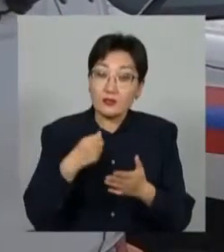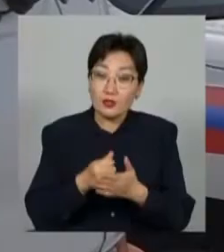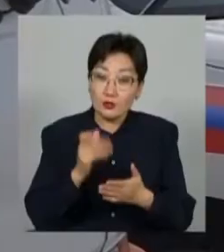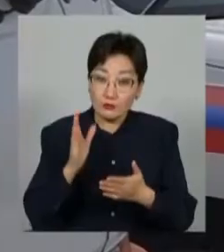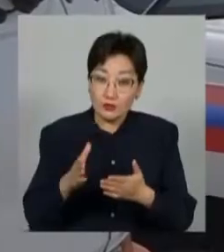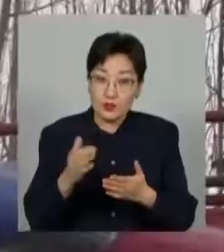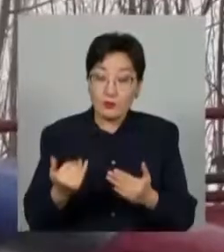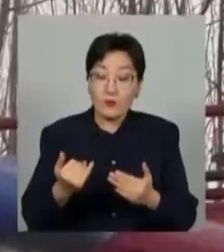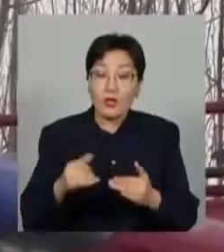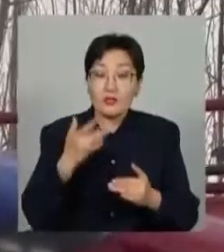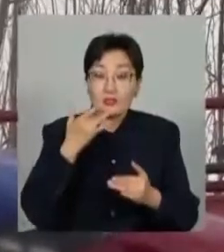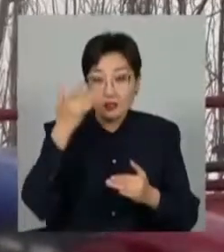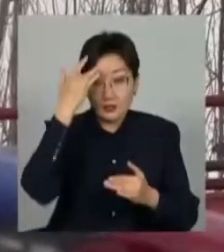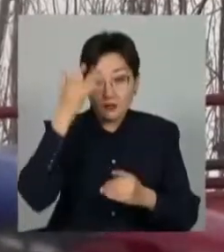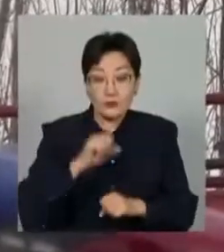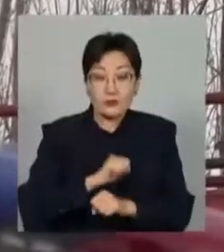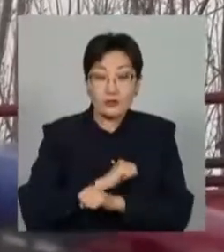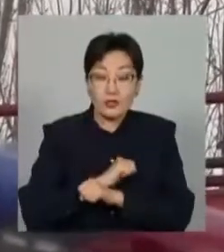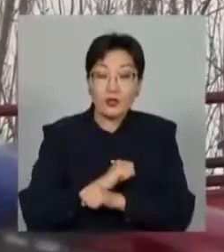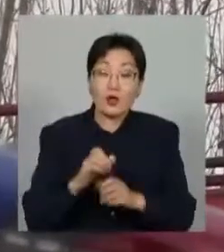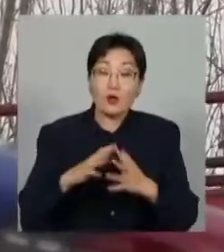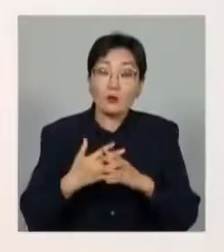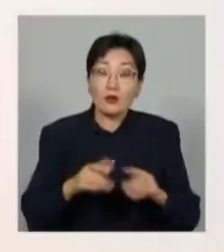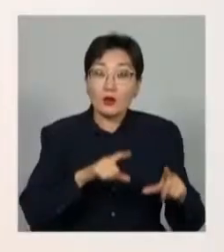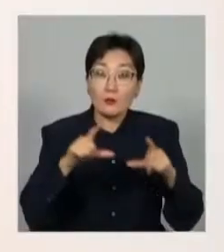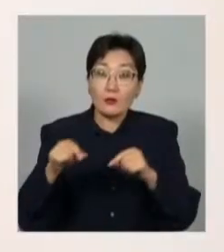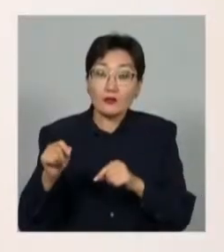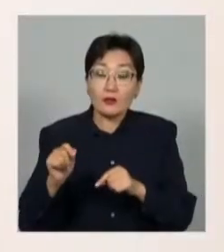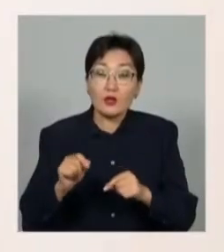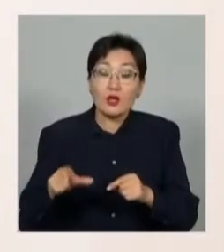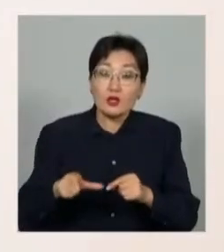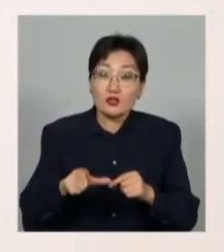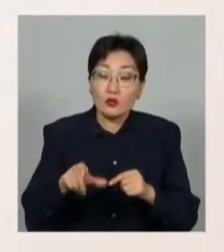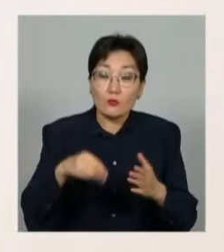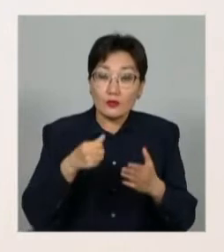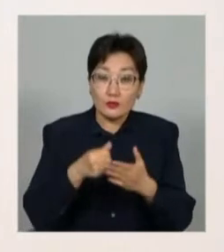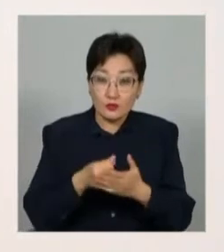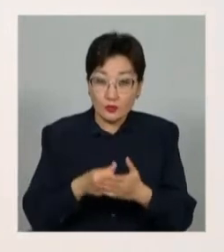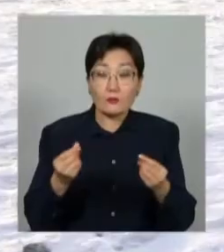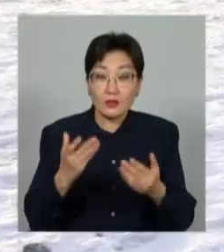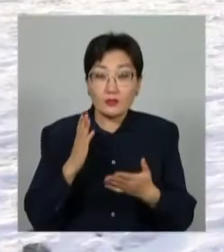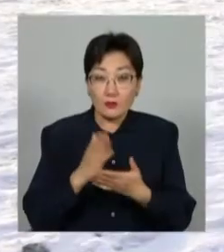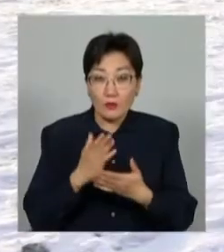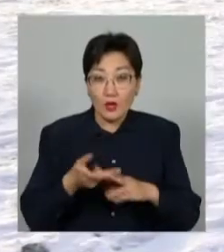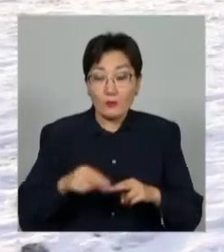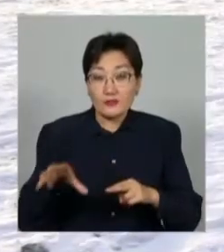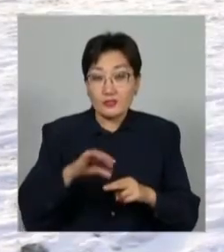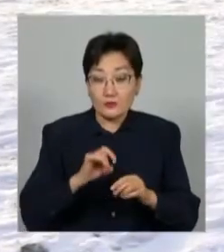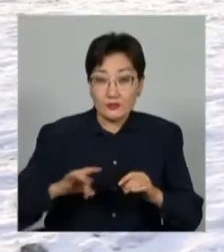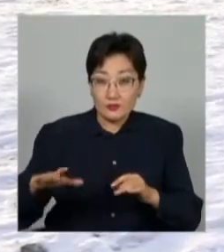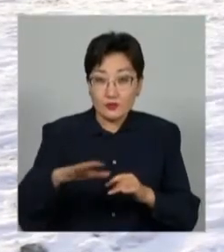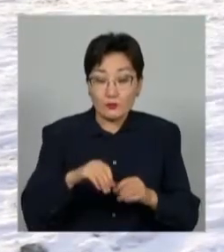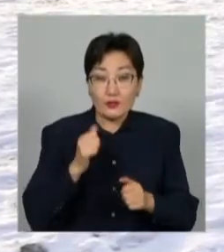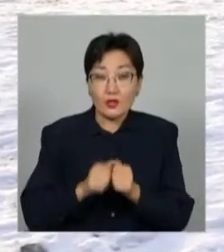Сондай-ақ олардың жазғы демалыс кезінде ауыл аймаққа барып келулер үшін жол жүру ақысын өтеп беру де қарастырылған. Кейіннен олардың бәрі де